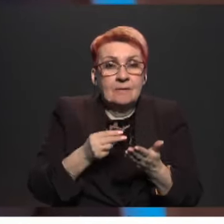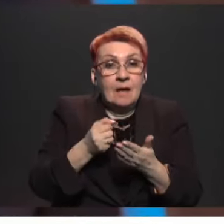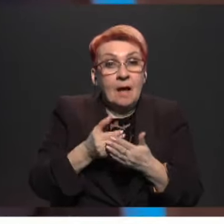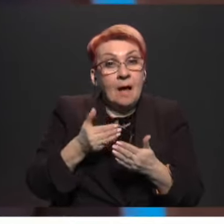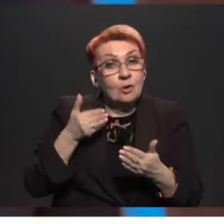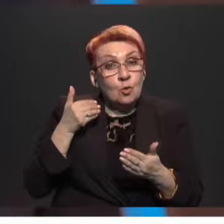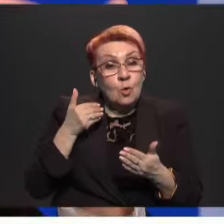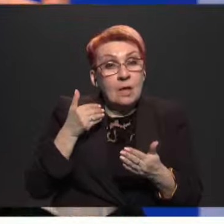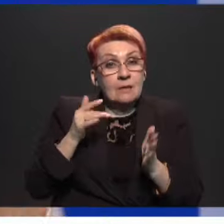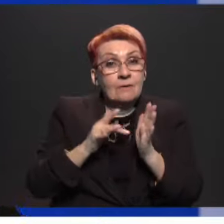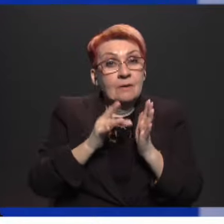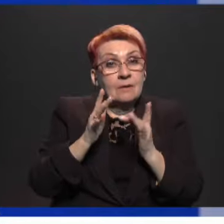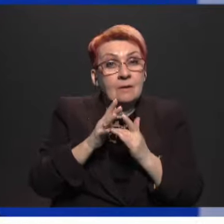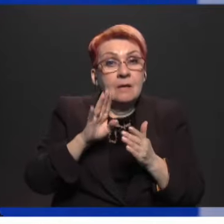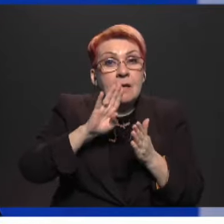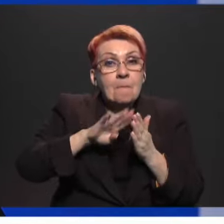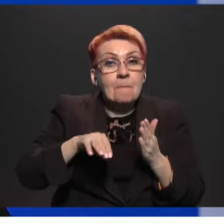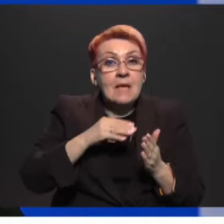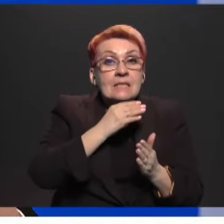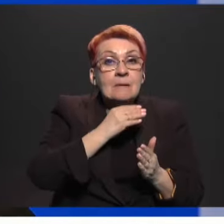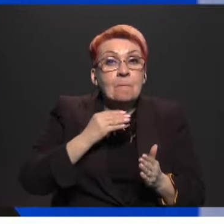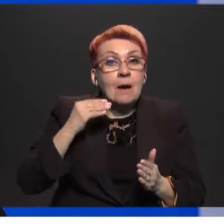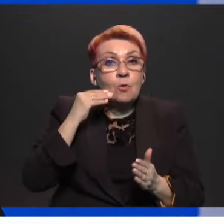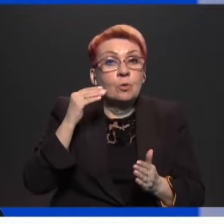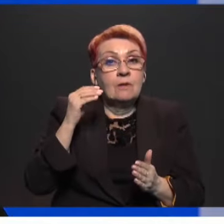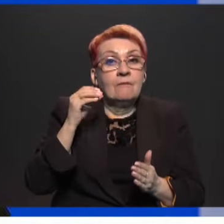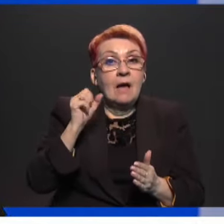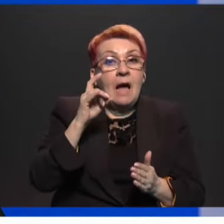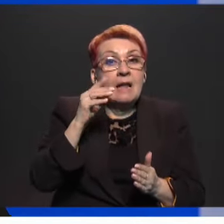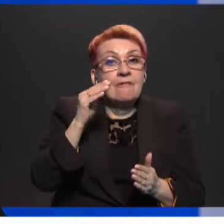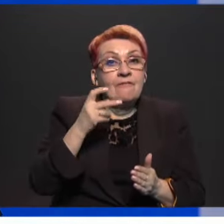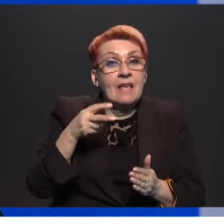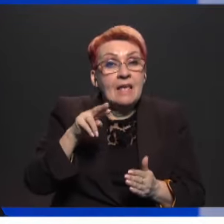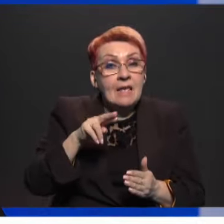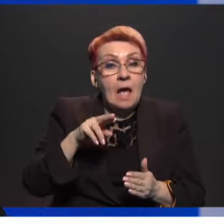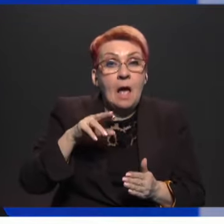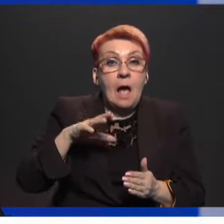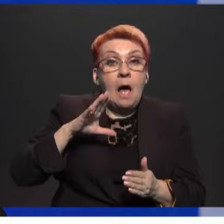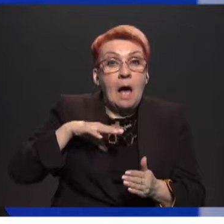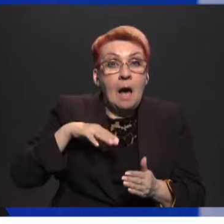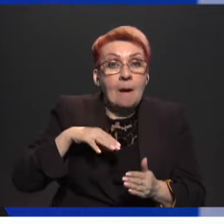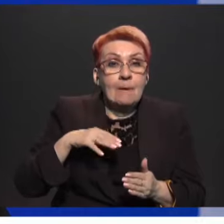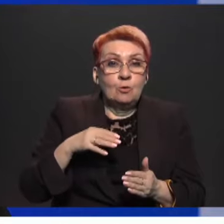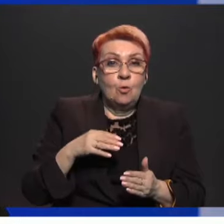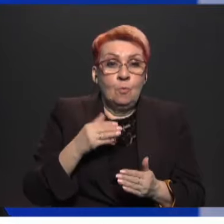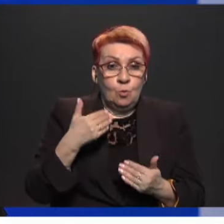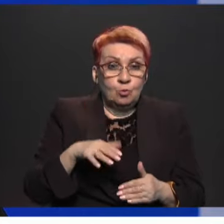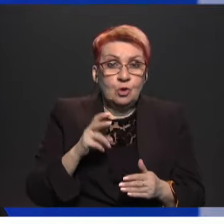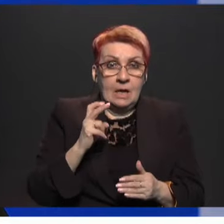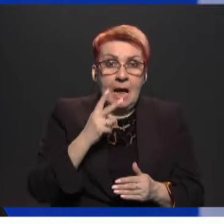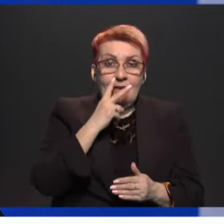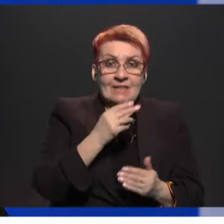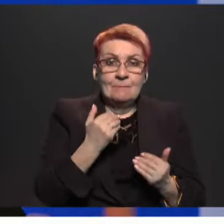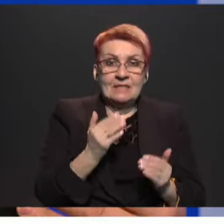изображали часто в виде безбородого Орфея, а после традиционно изображают так, как его мы видим сегодня. И в